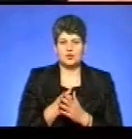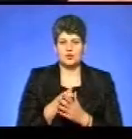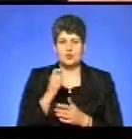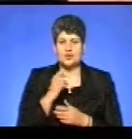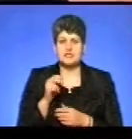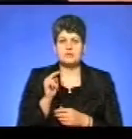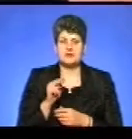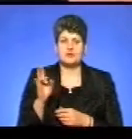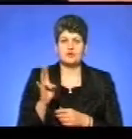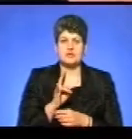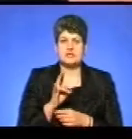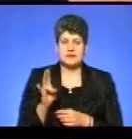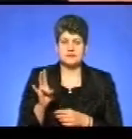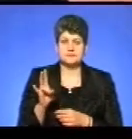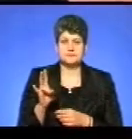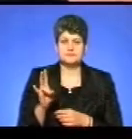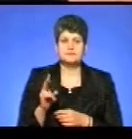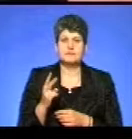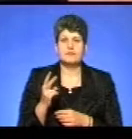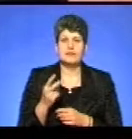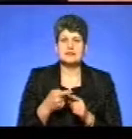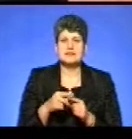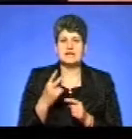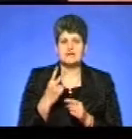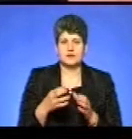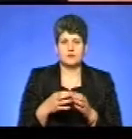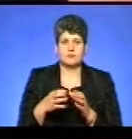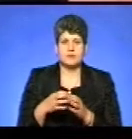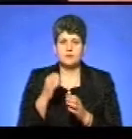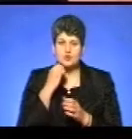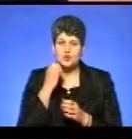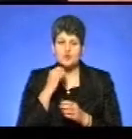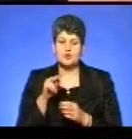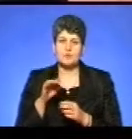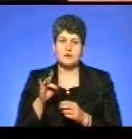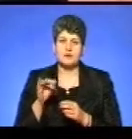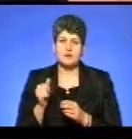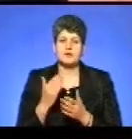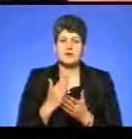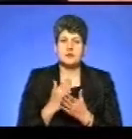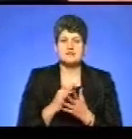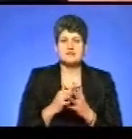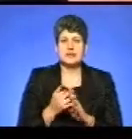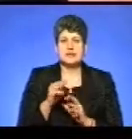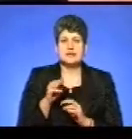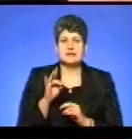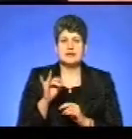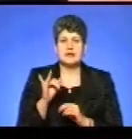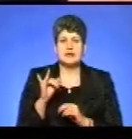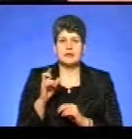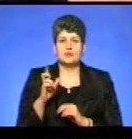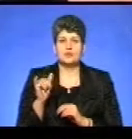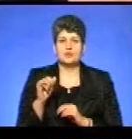бажання до приєднатися до Української церкви дві громади Московського патріархату, які знаходяться в селі Трибухівці.